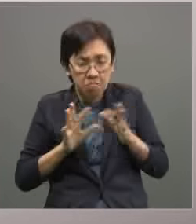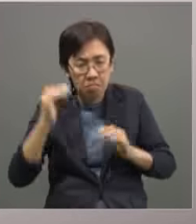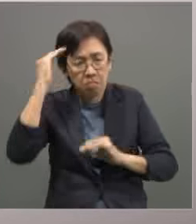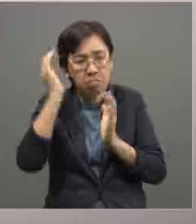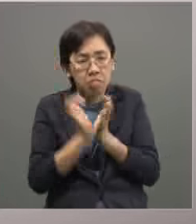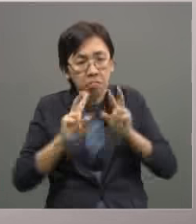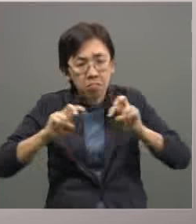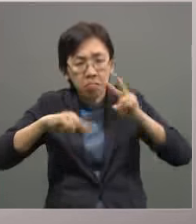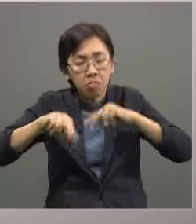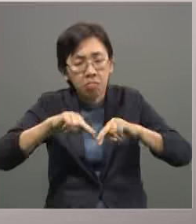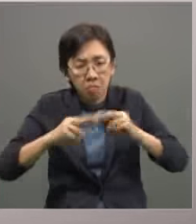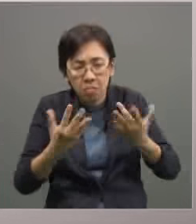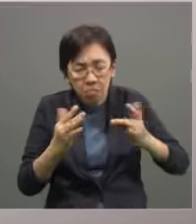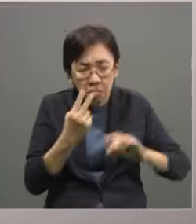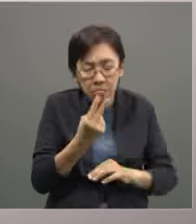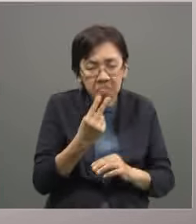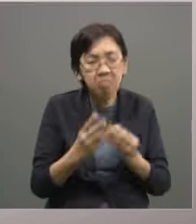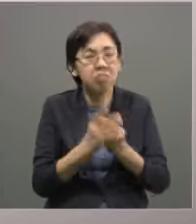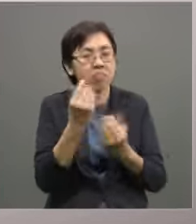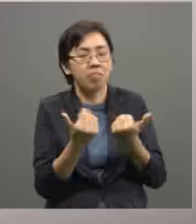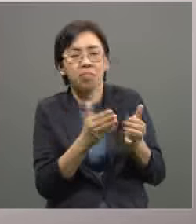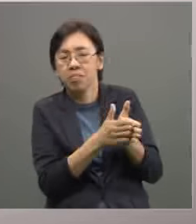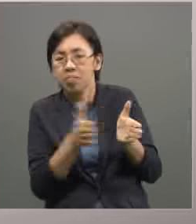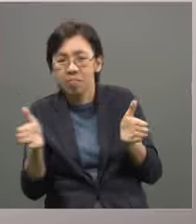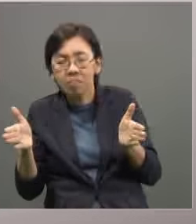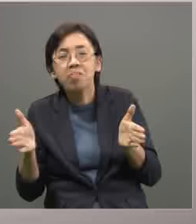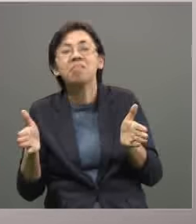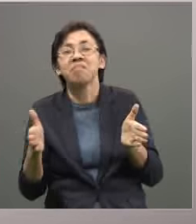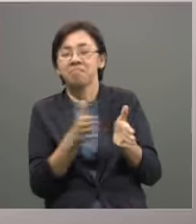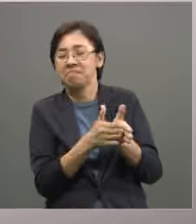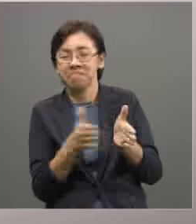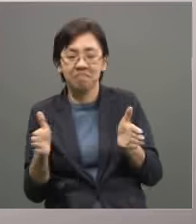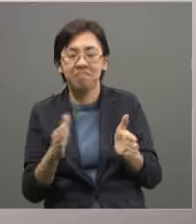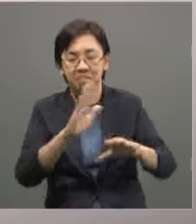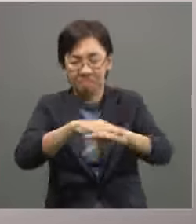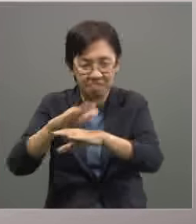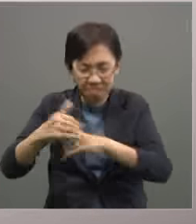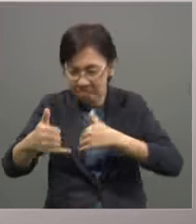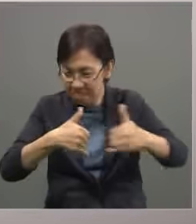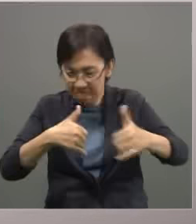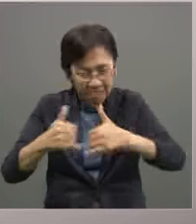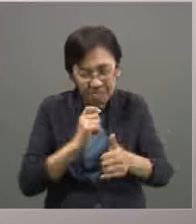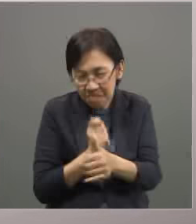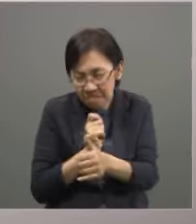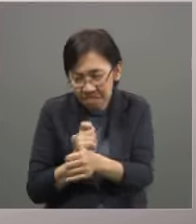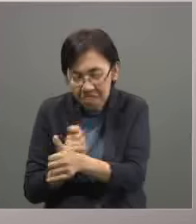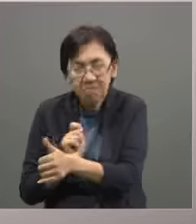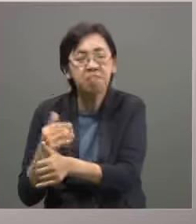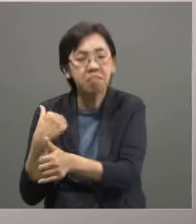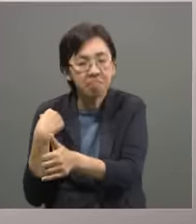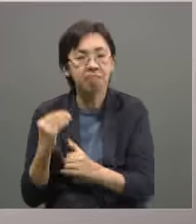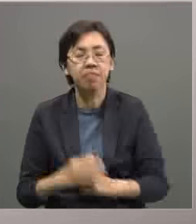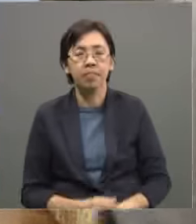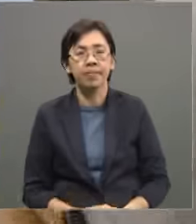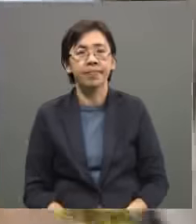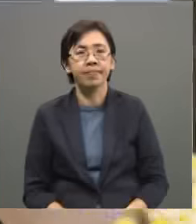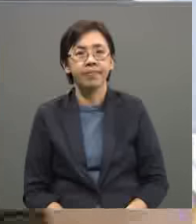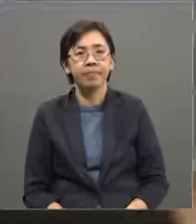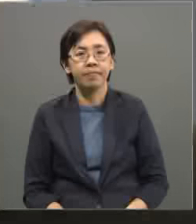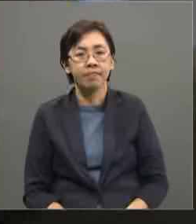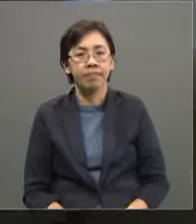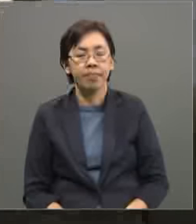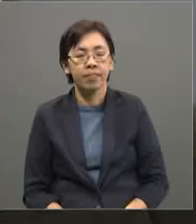ระบุนะครับว่าจับตาดูเลยสัปดาห์นี้ยาวไปเนี่ยนะเป็นปฏิทินเลยจะมีเรียกสอบอีกหลายคนเลยนะครับมาดูความเคลื่อนไหวอันนี้ก่อนครับ